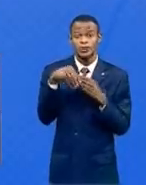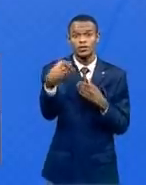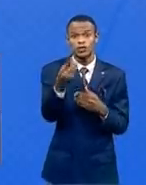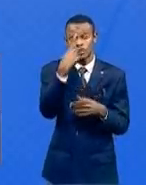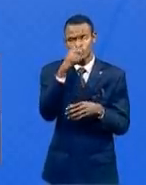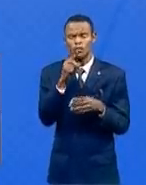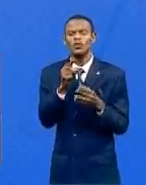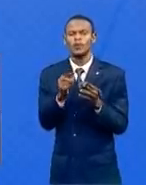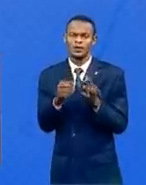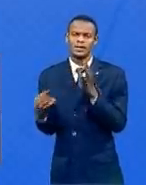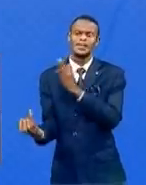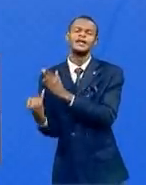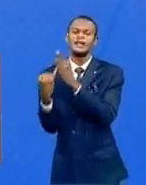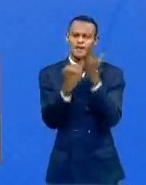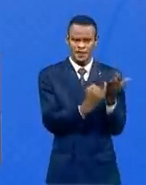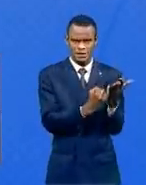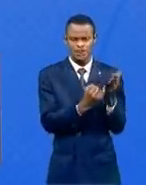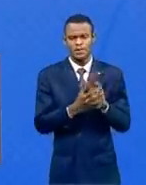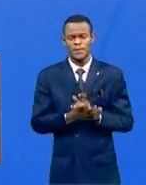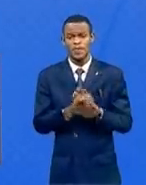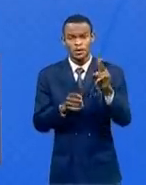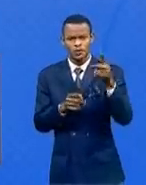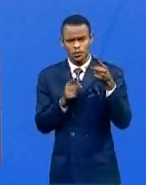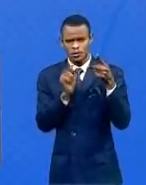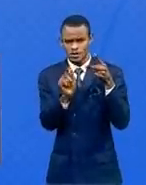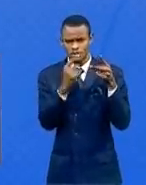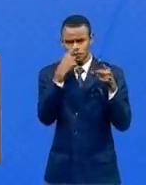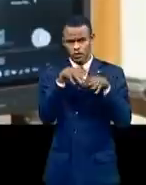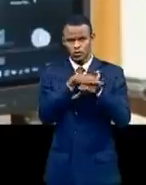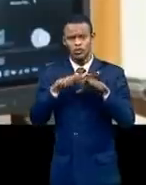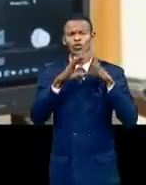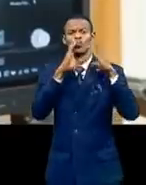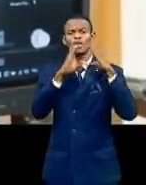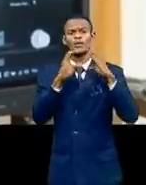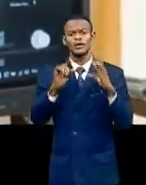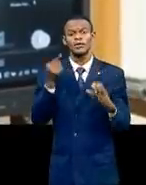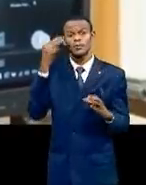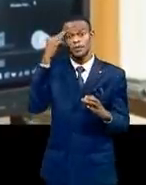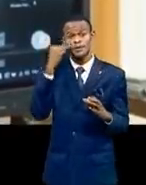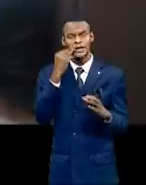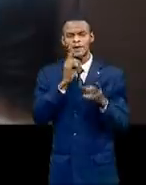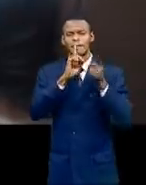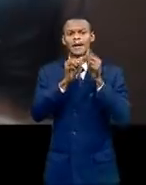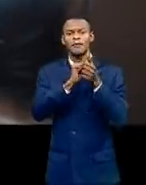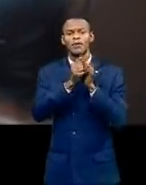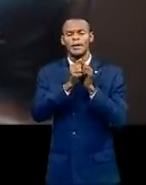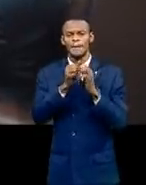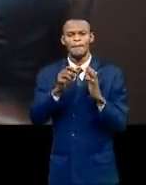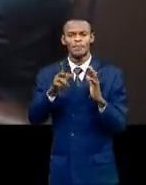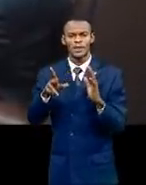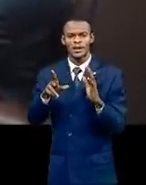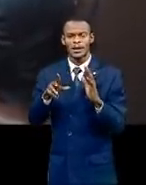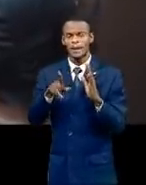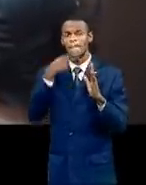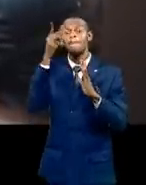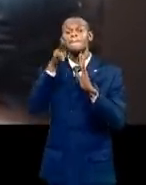Le deuxième point de la communication du Premier ministre a porté sur la rentrée parlementaire prochaine. La session parlementaire